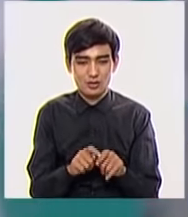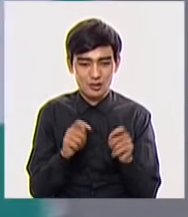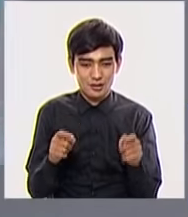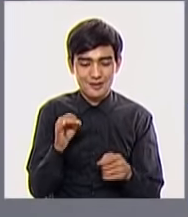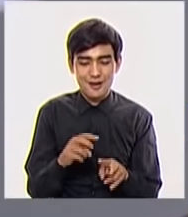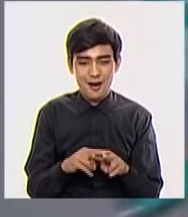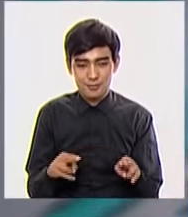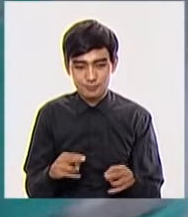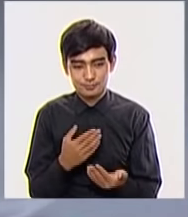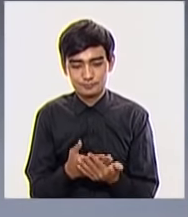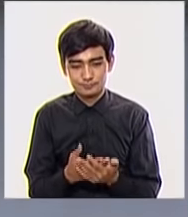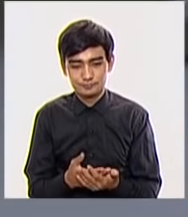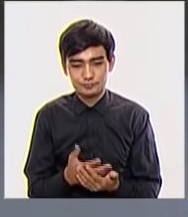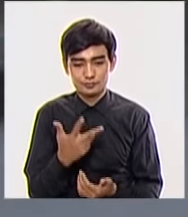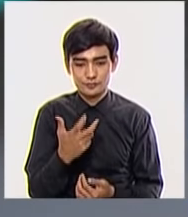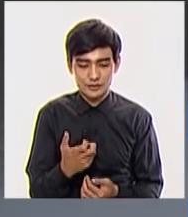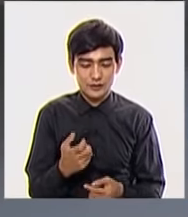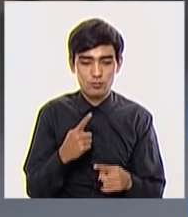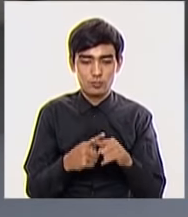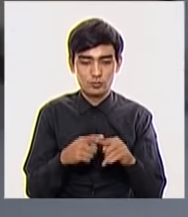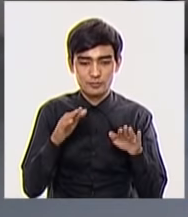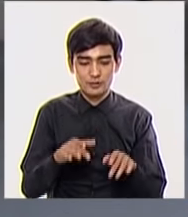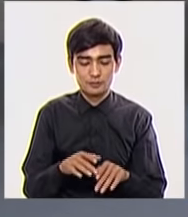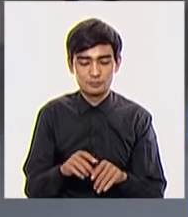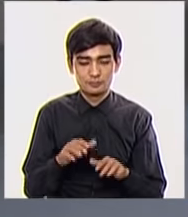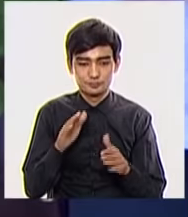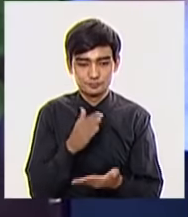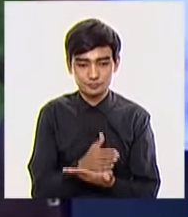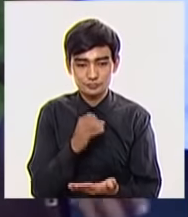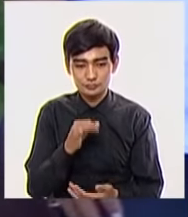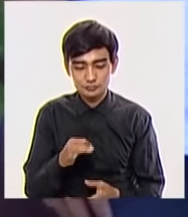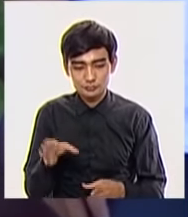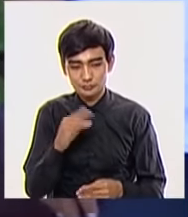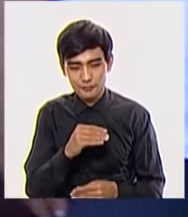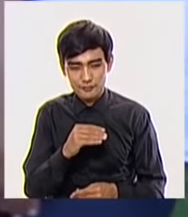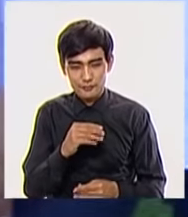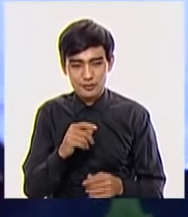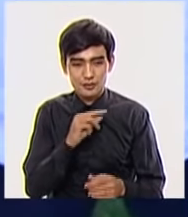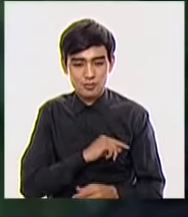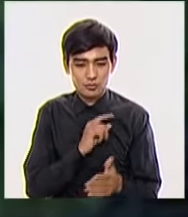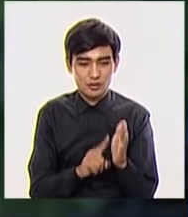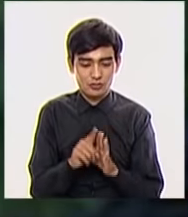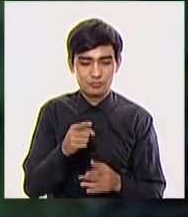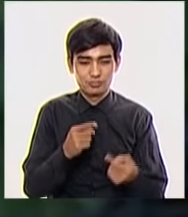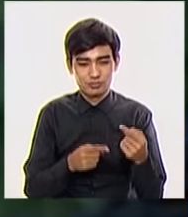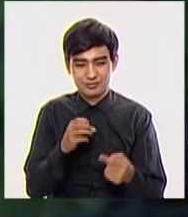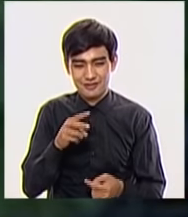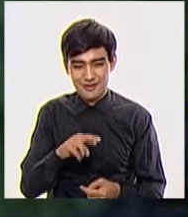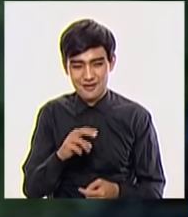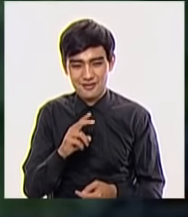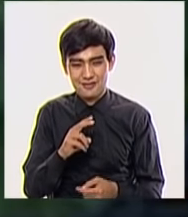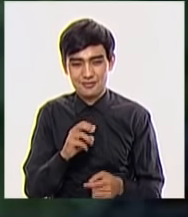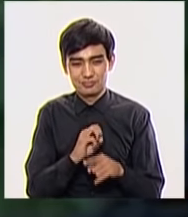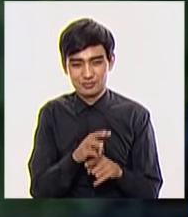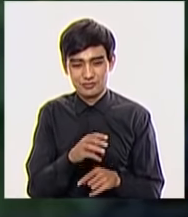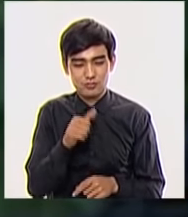Таким образом, появилось 300 дополнительных коек. Эти медучреждения были задействованы для борьбы с коронавирусом и в